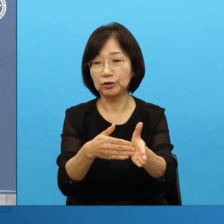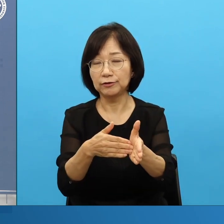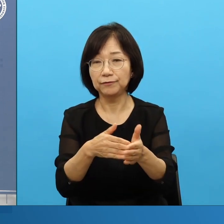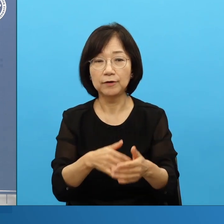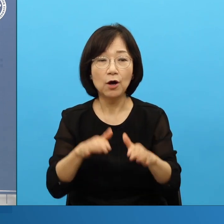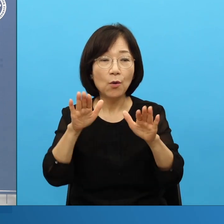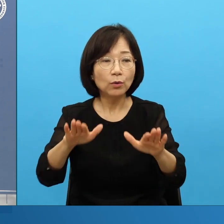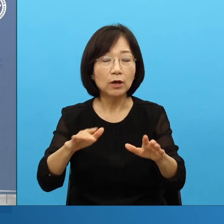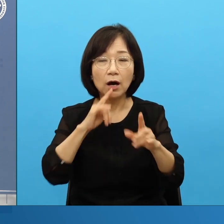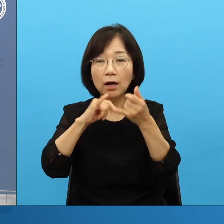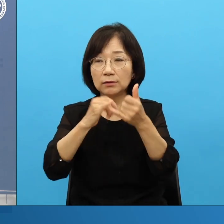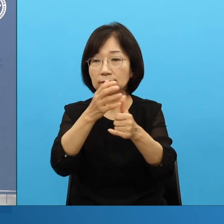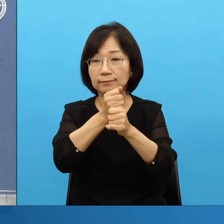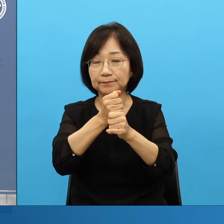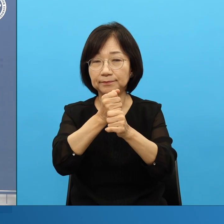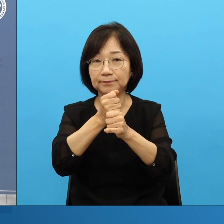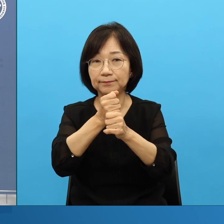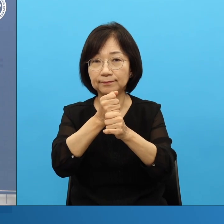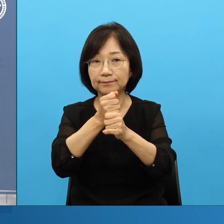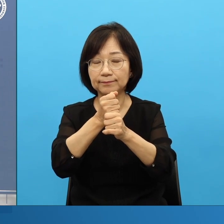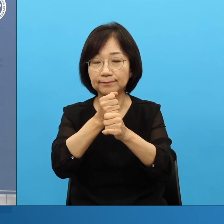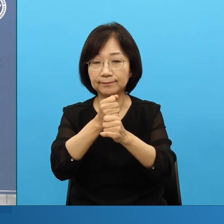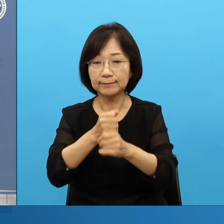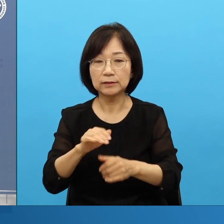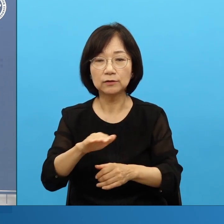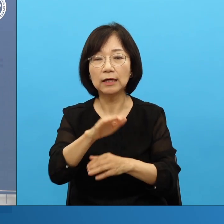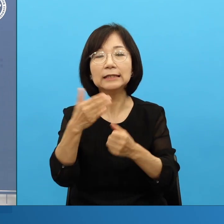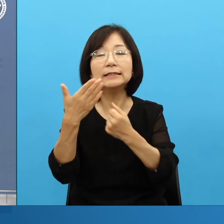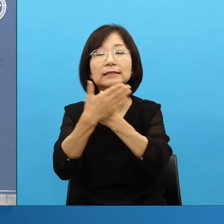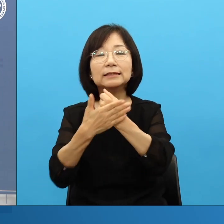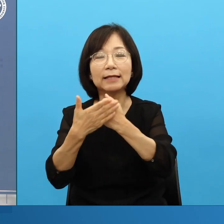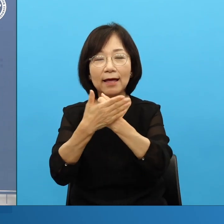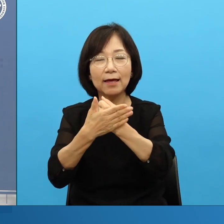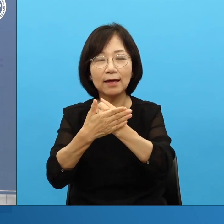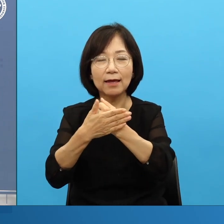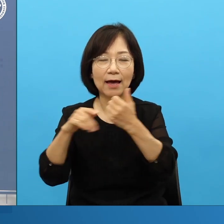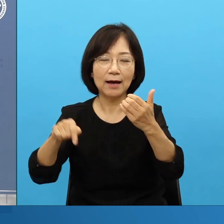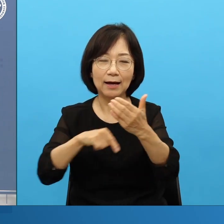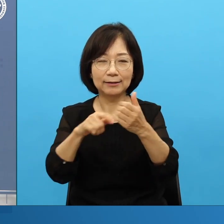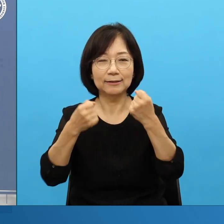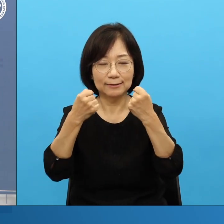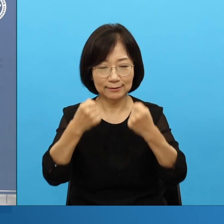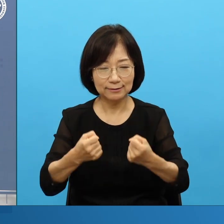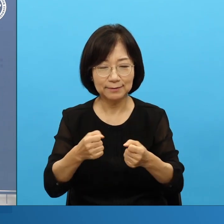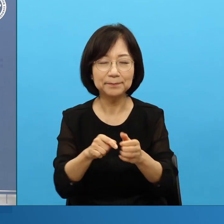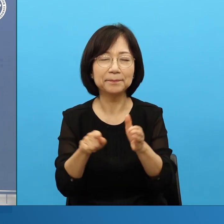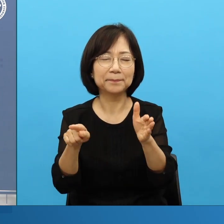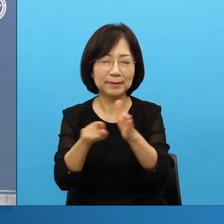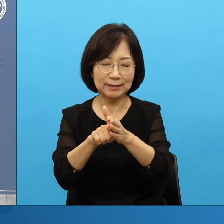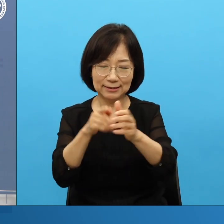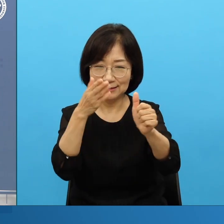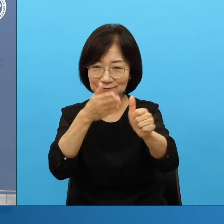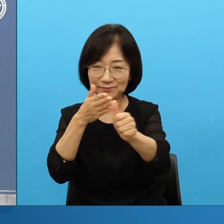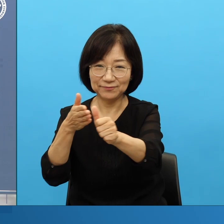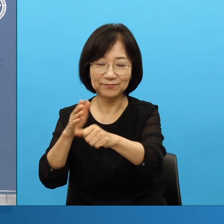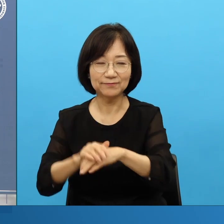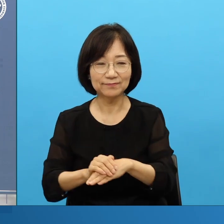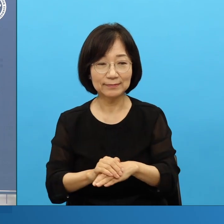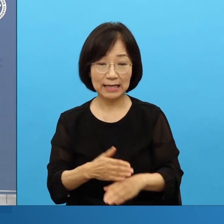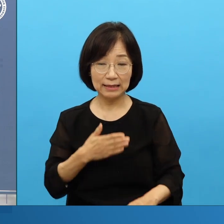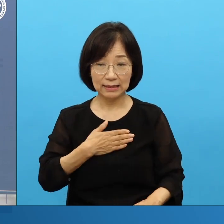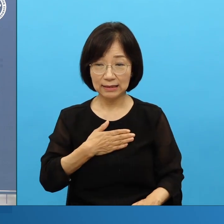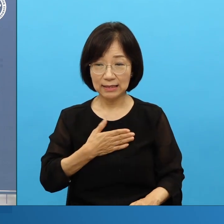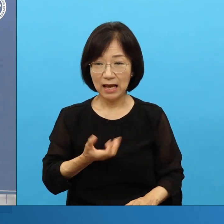붙잡으셔야 되고 이 은혜 속에 있음을 믿으셔야 됩니다. Today you have to hold on to this 정말입니다. covenant and you must truly believe 여러분의 and have 영적 faith that 문제 you're inside 아무도 of this 해결 못 too.